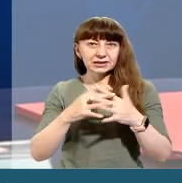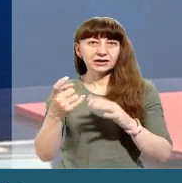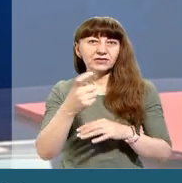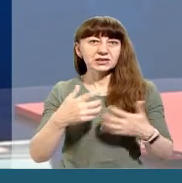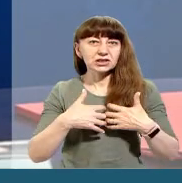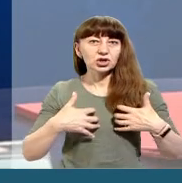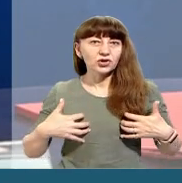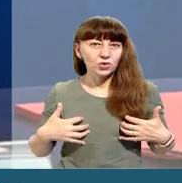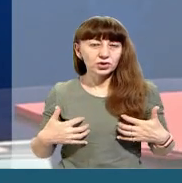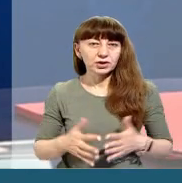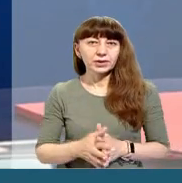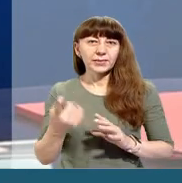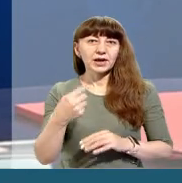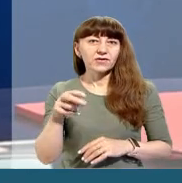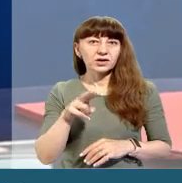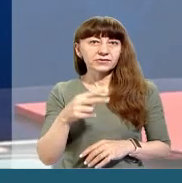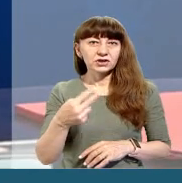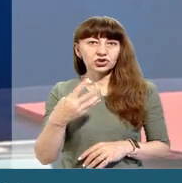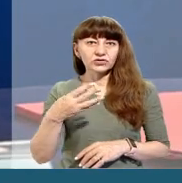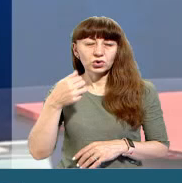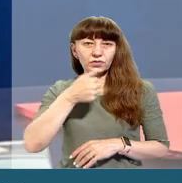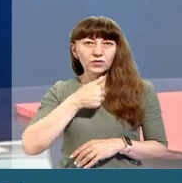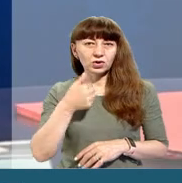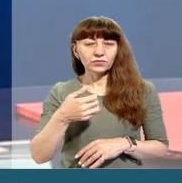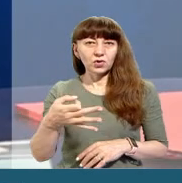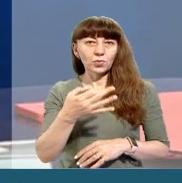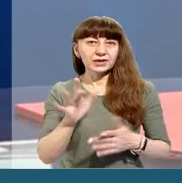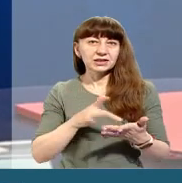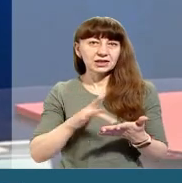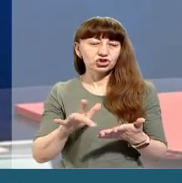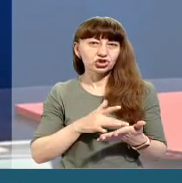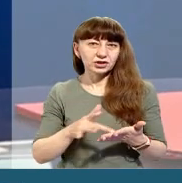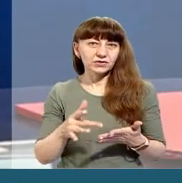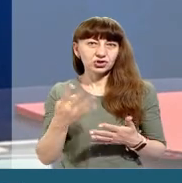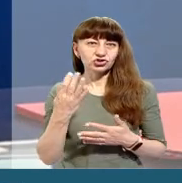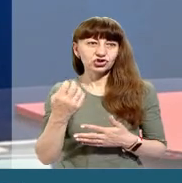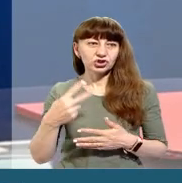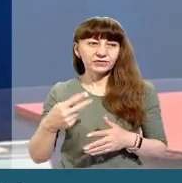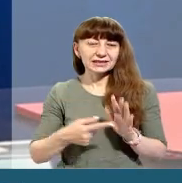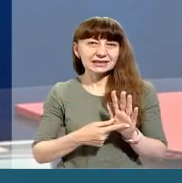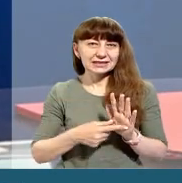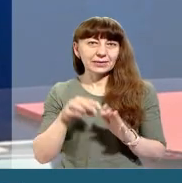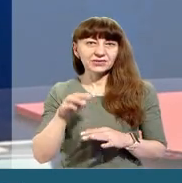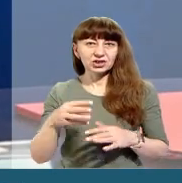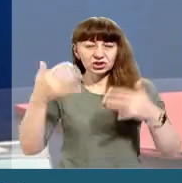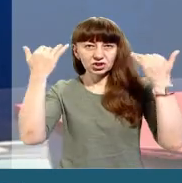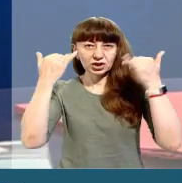қаңтарынан бергі ақпарат облысты 427,100 бас ірі қара, 449,315 бас ұсақ